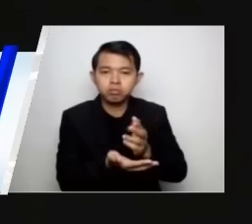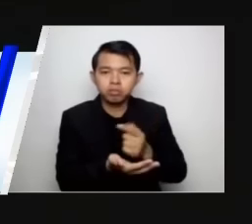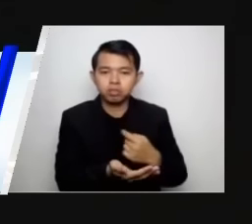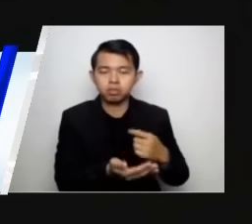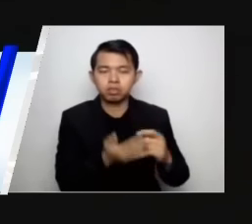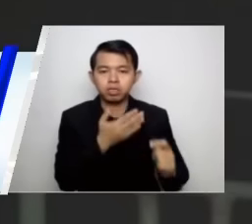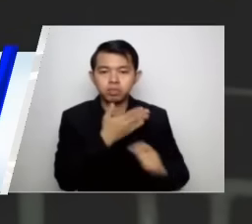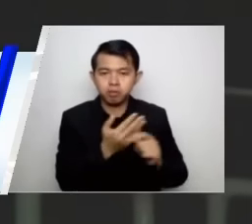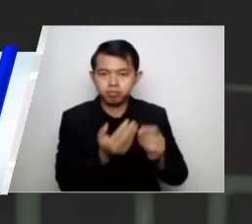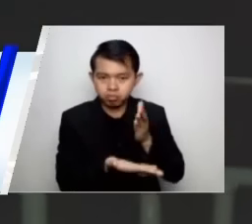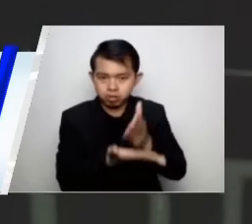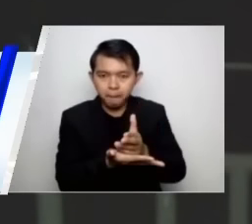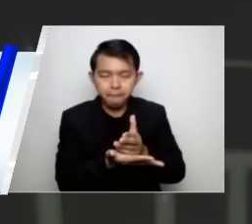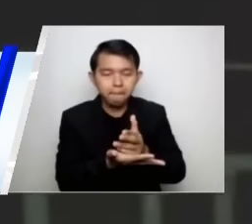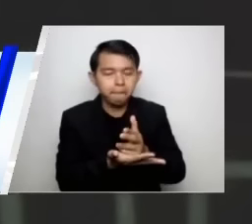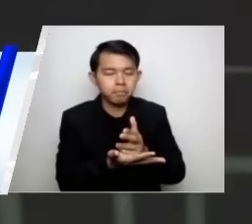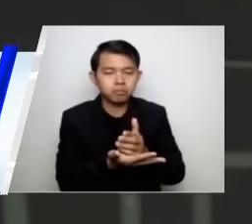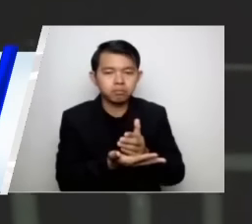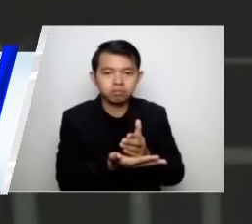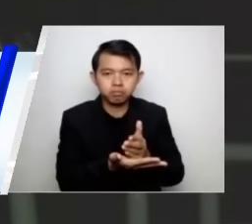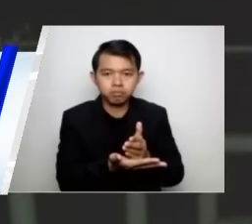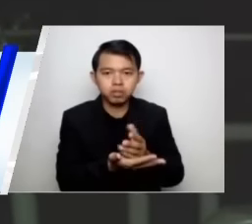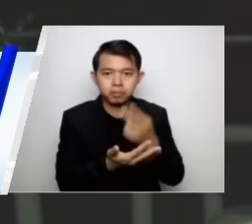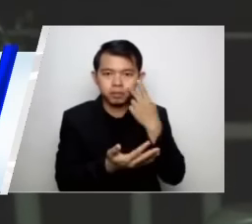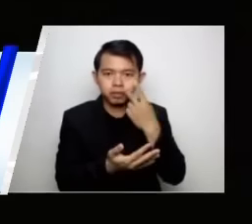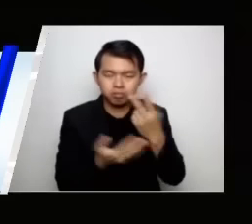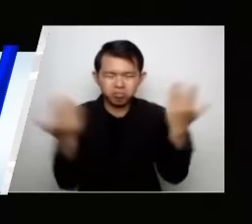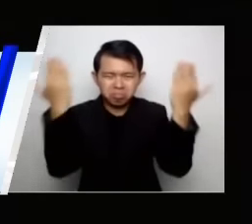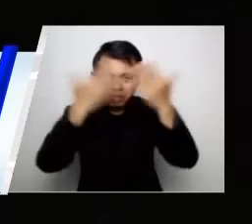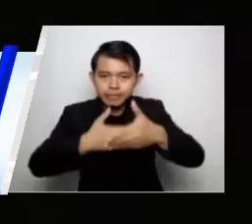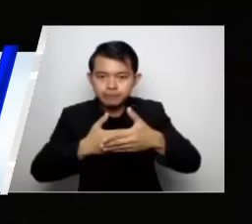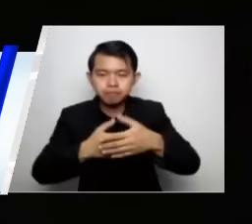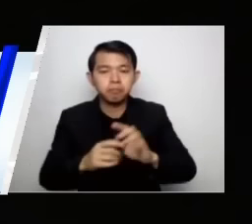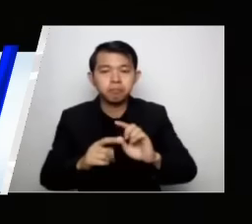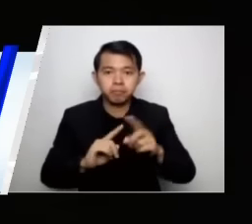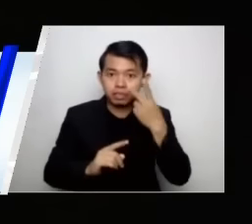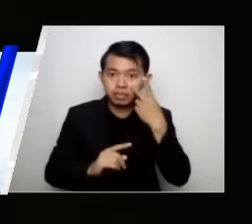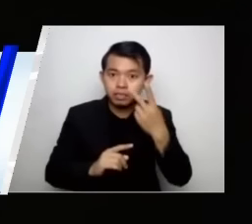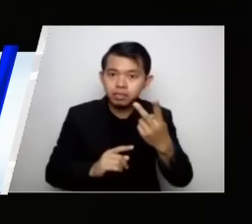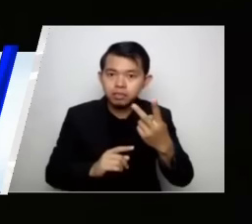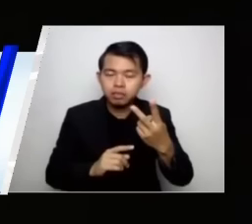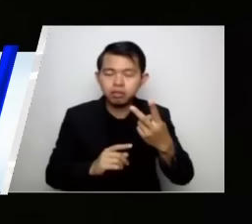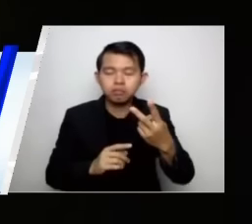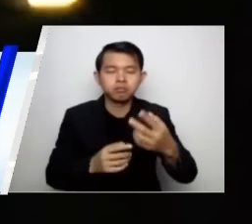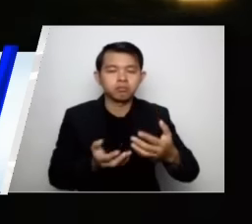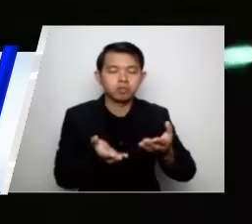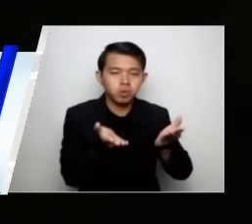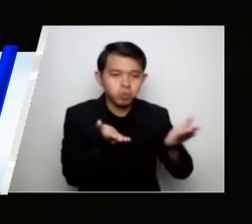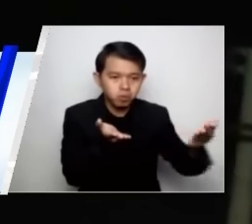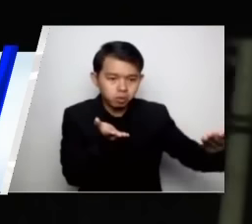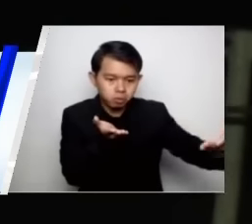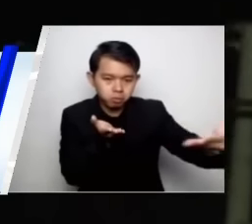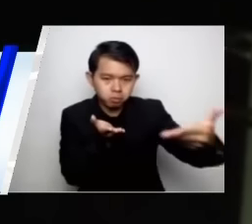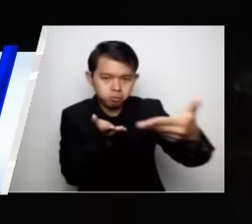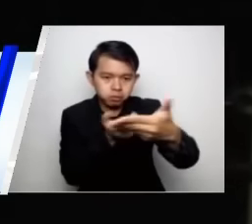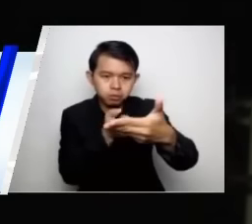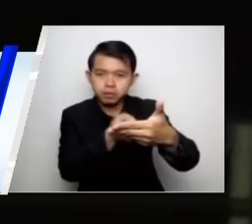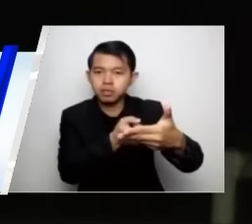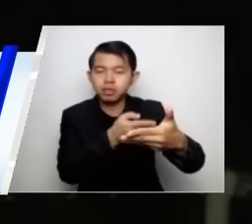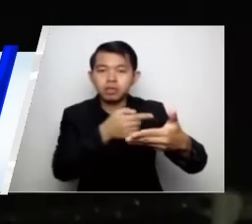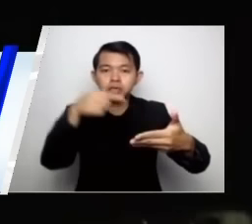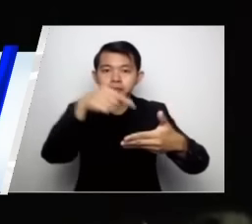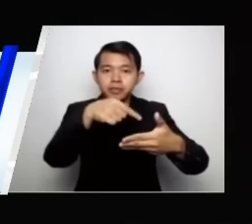ang kayang i-record ng video. Pero kitang-kita naming dumaan sa aming harapan ang barko ng China Coast Guard. Narinig din